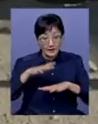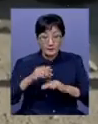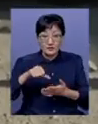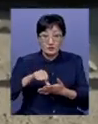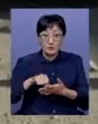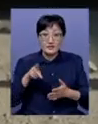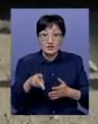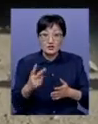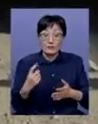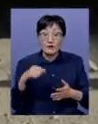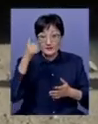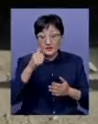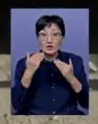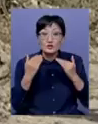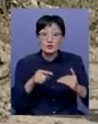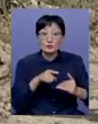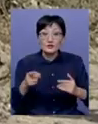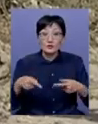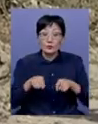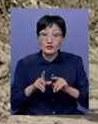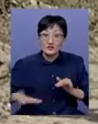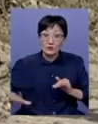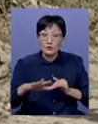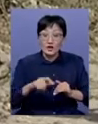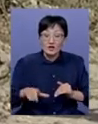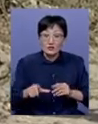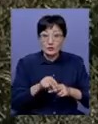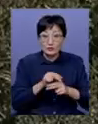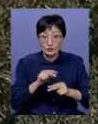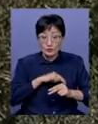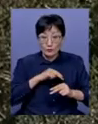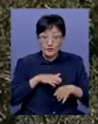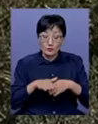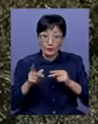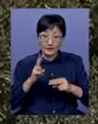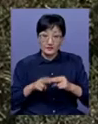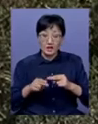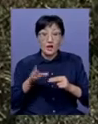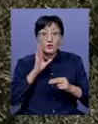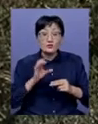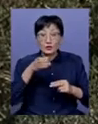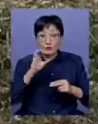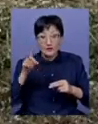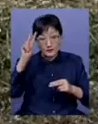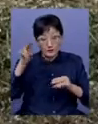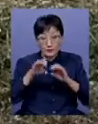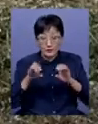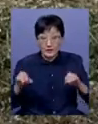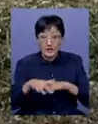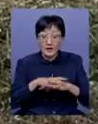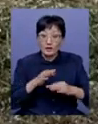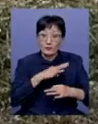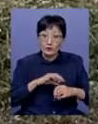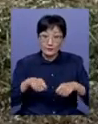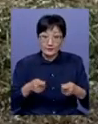Ал 2021 жылдың соңына дейін бұл аймақтағы жолды жөндеу жұмыстары толық аяқталып, ауыз су мен кәріз құбырлары халықтың